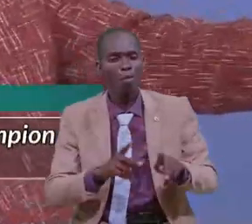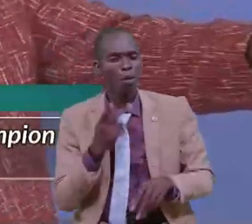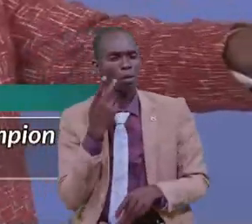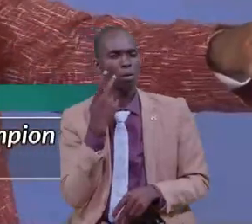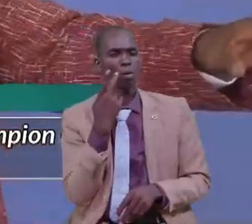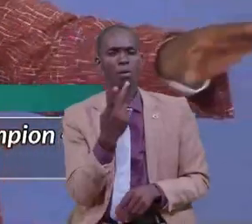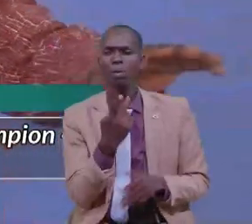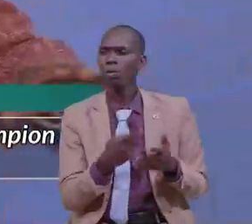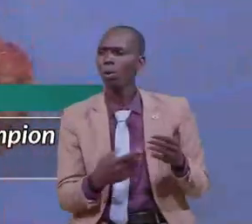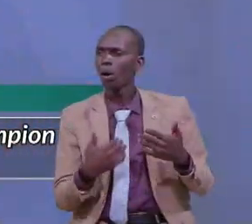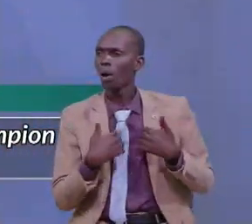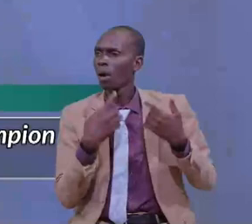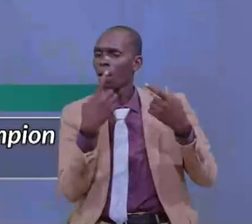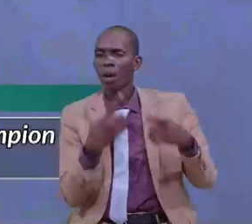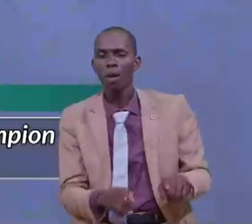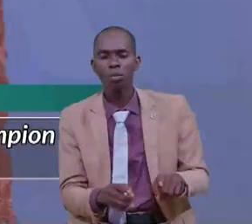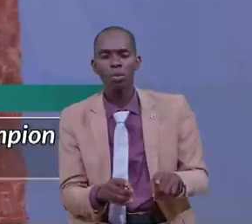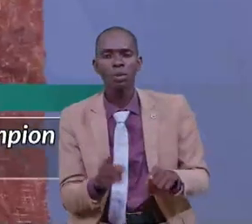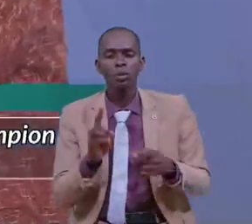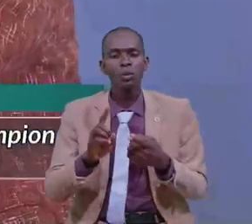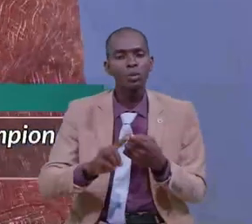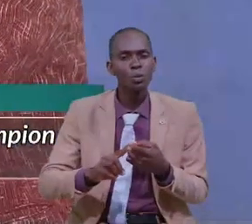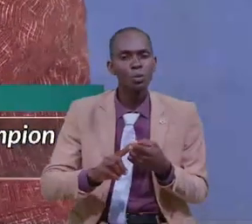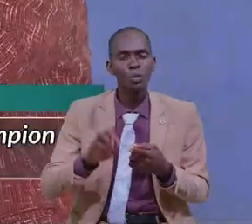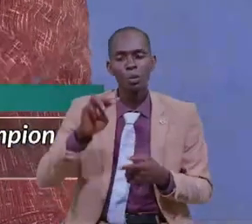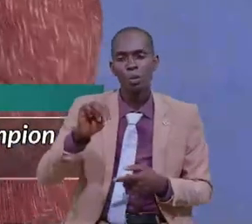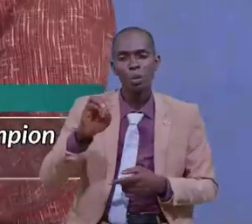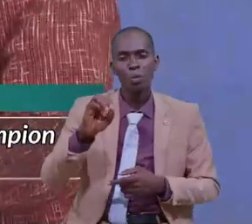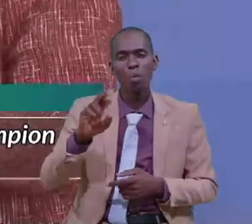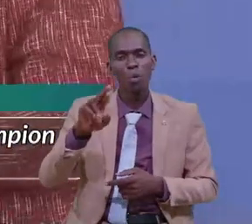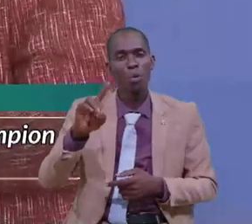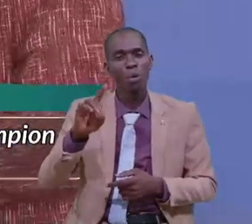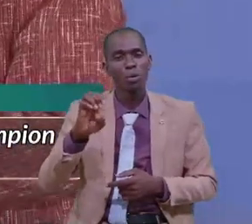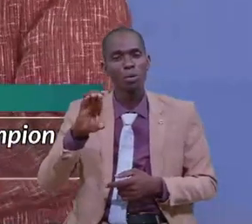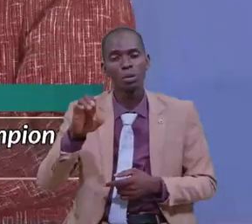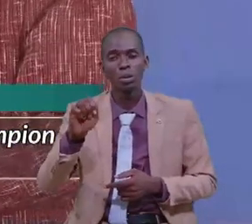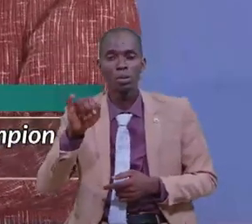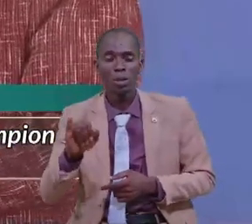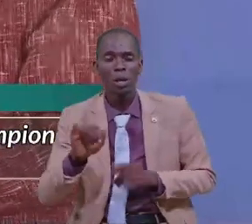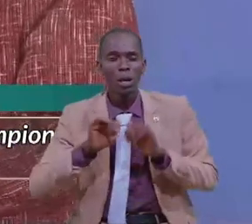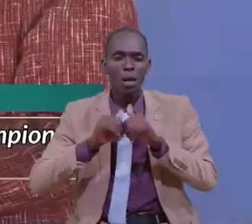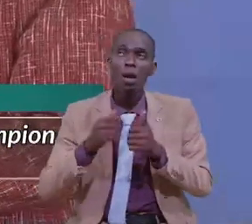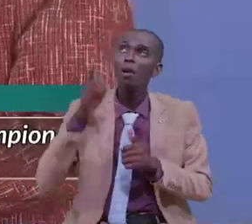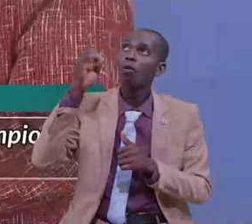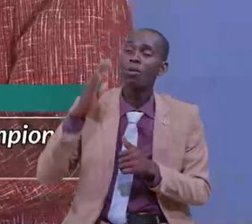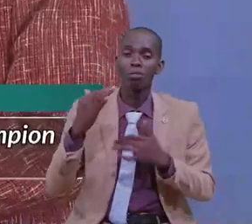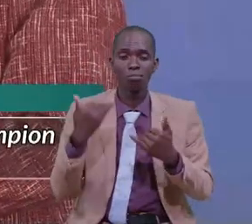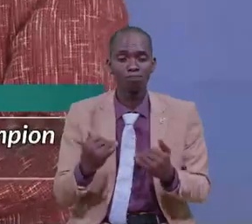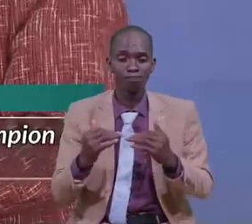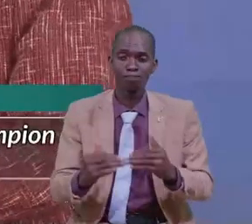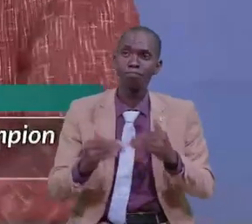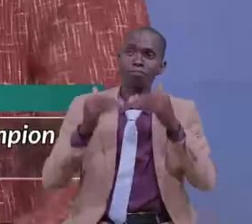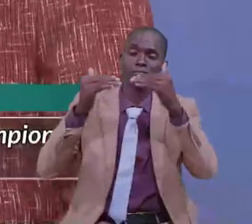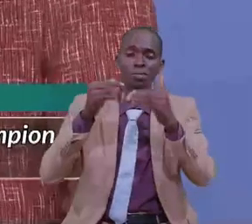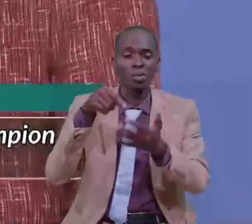Plusieurs ont vu ce qui était arrivé à Mardoché, comment Dieu l'a